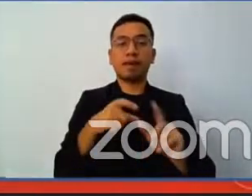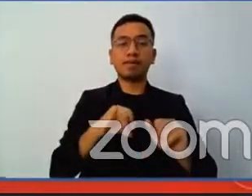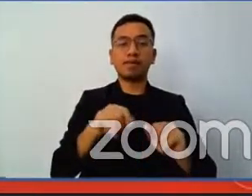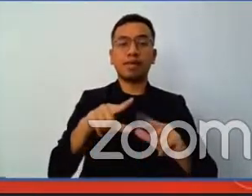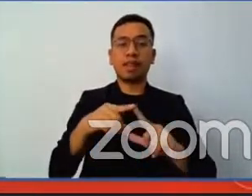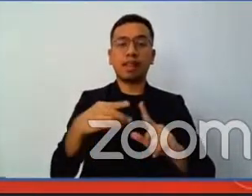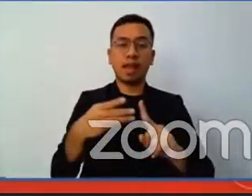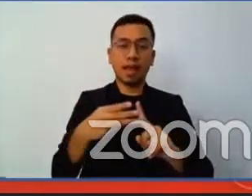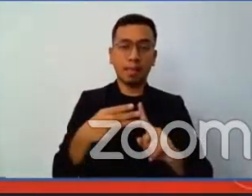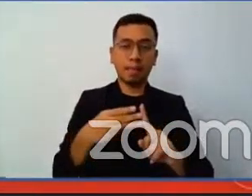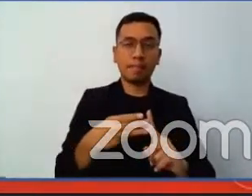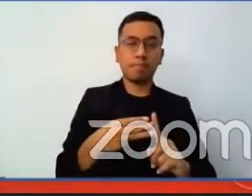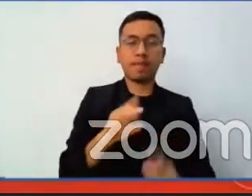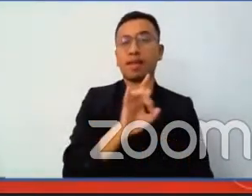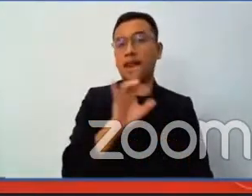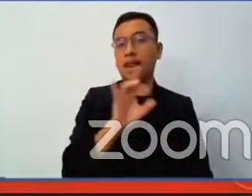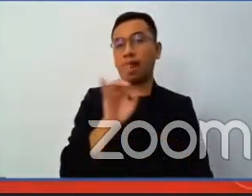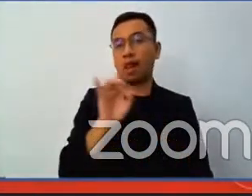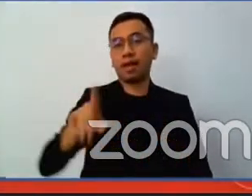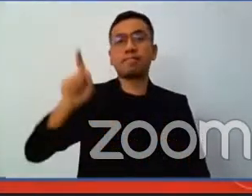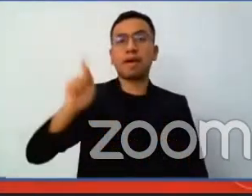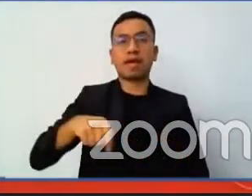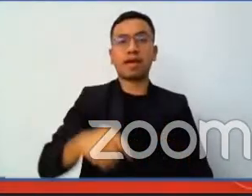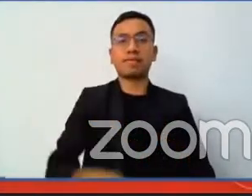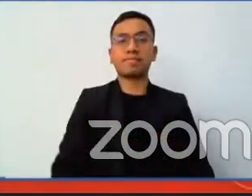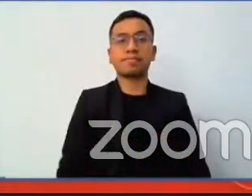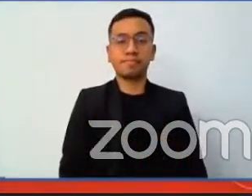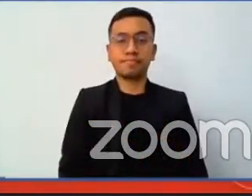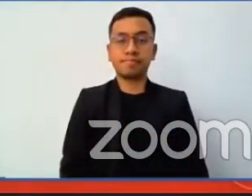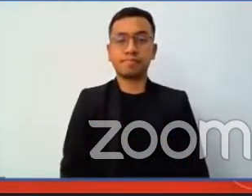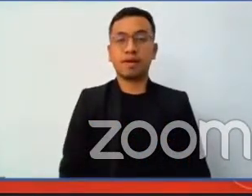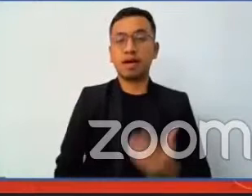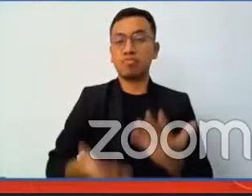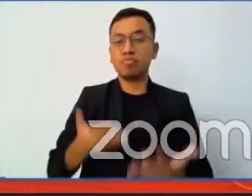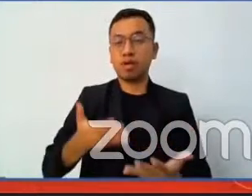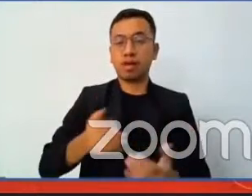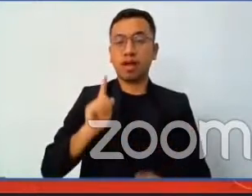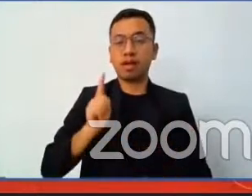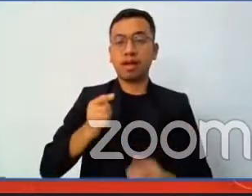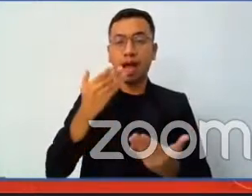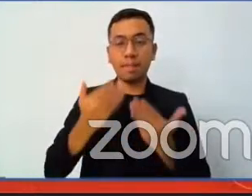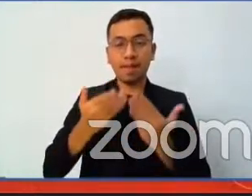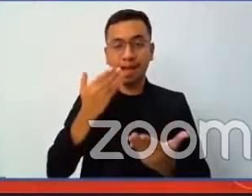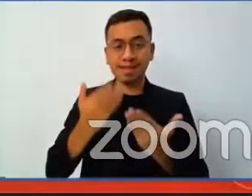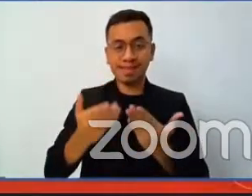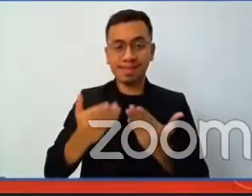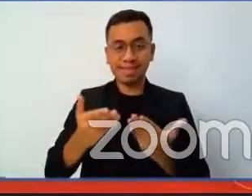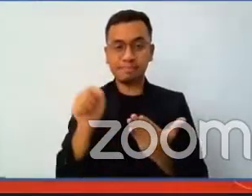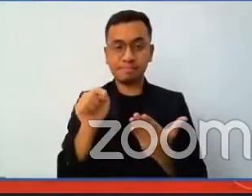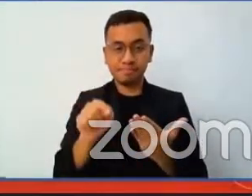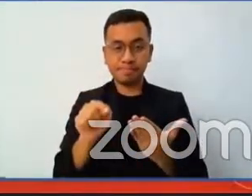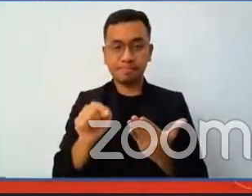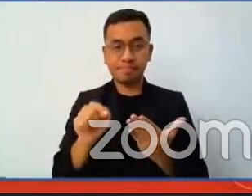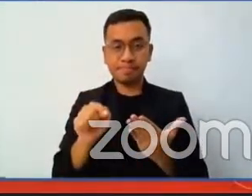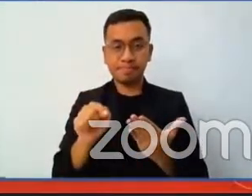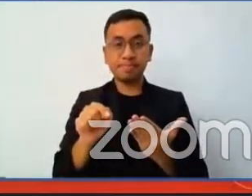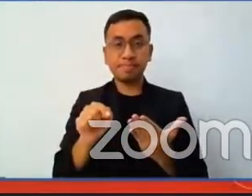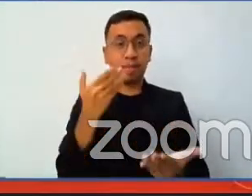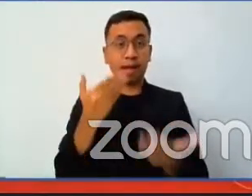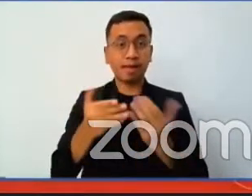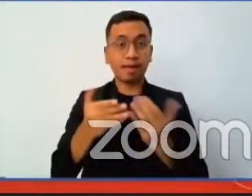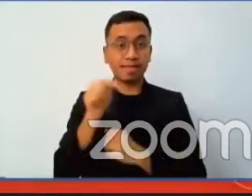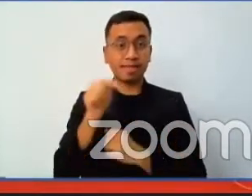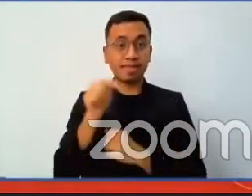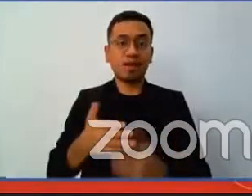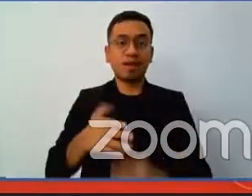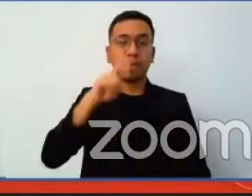Quizzes, Kahoot, Wordwall, dan sebagainya. Nah, mungkin juga aplikasi-aplikasi atau platform ini sudah digunakan oleh